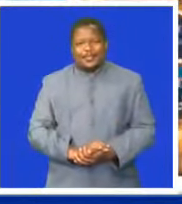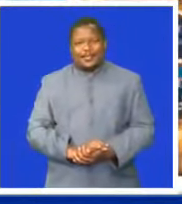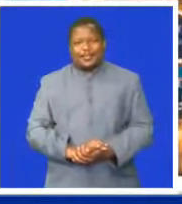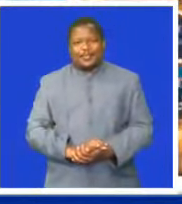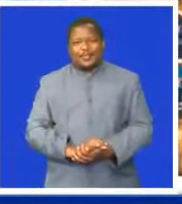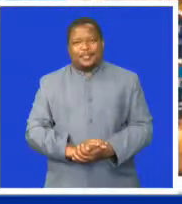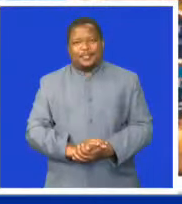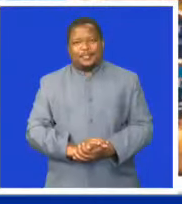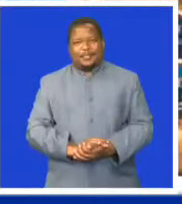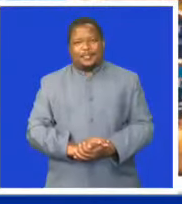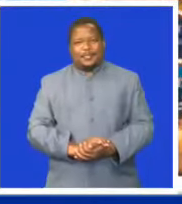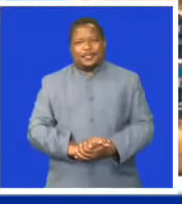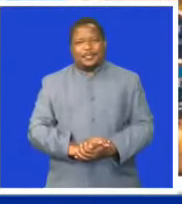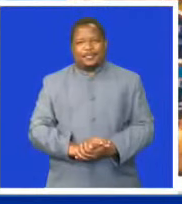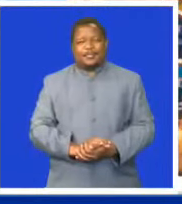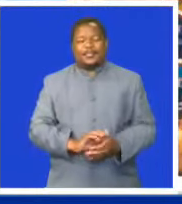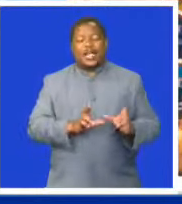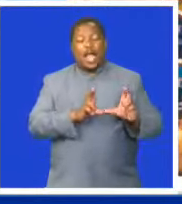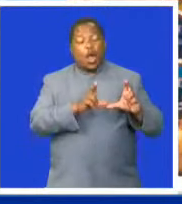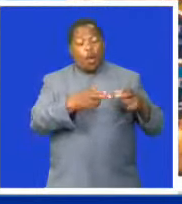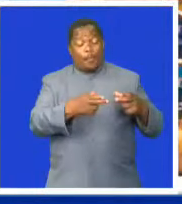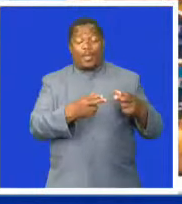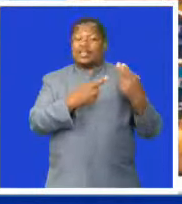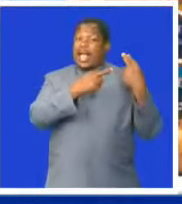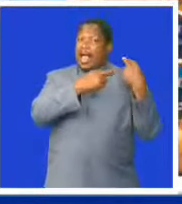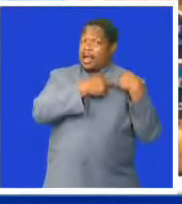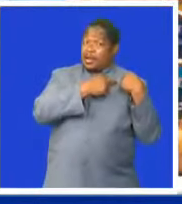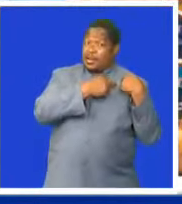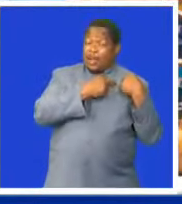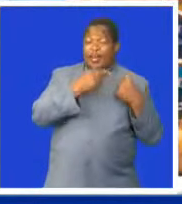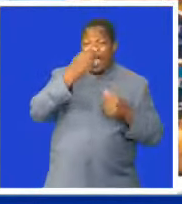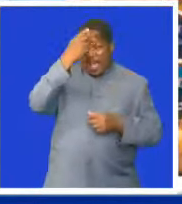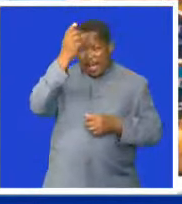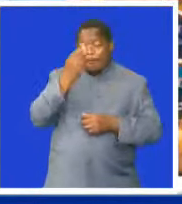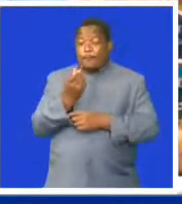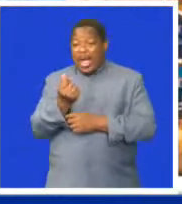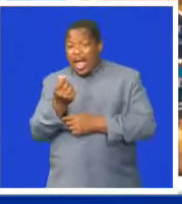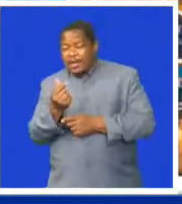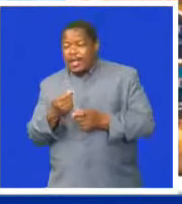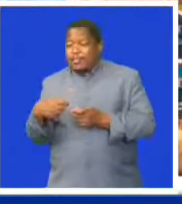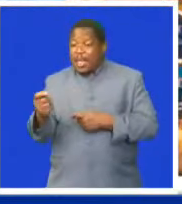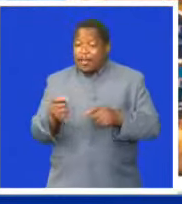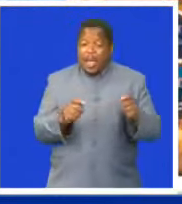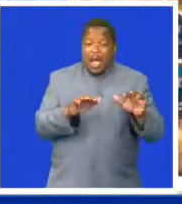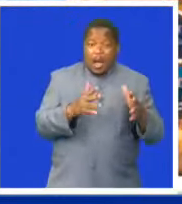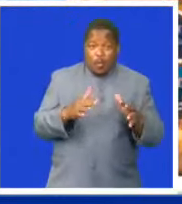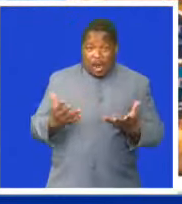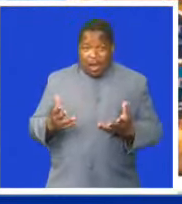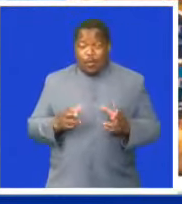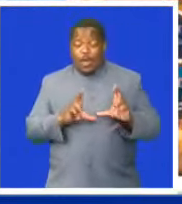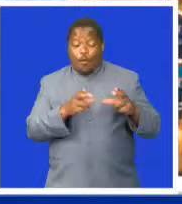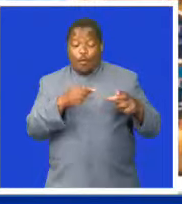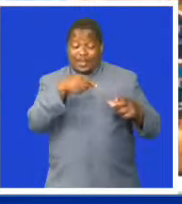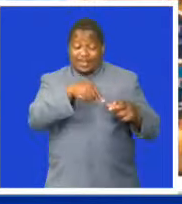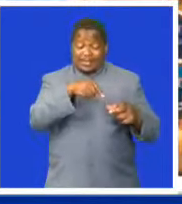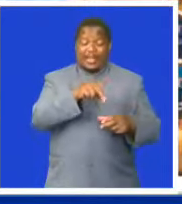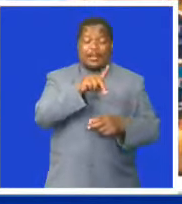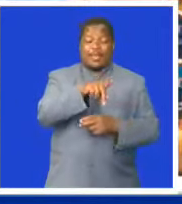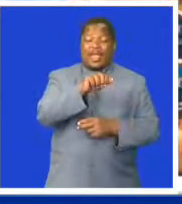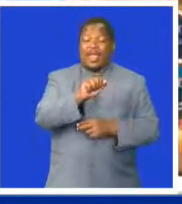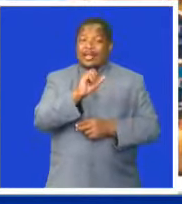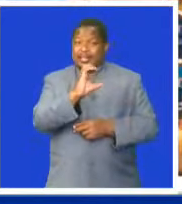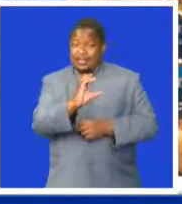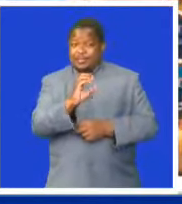Likomiti lelibuke kusebenta kwetimbanga letimbuso i-Public Accounts Committee seliphathise lihhovisi leliphini landunankulu ukuthi liqinisekise